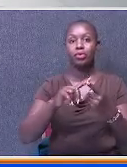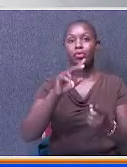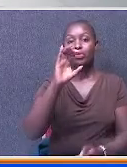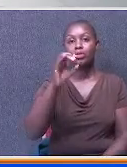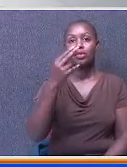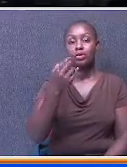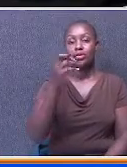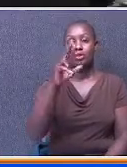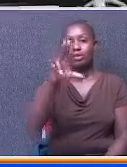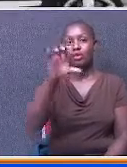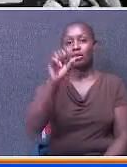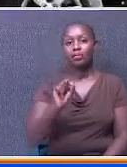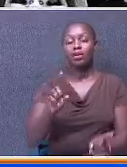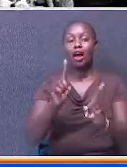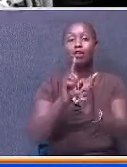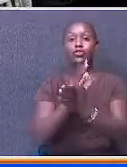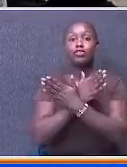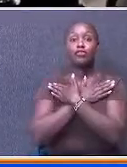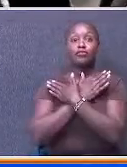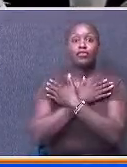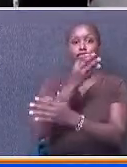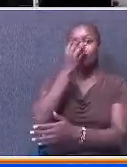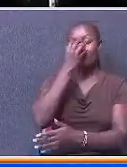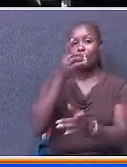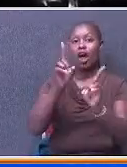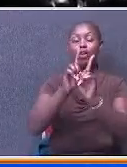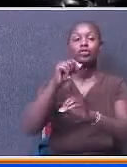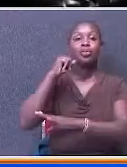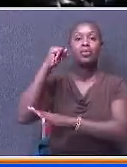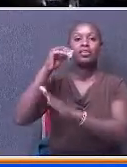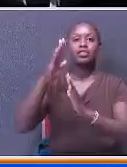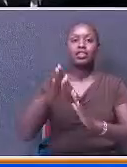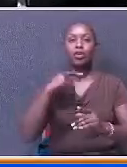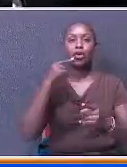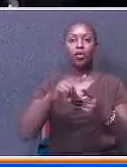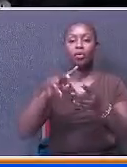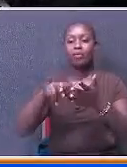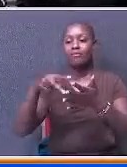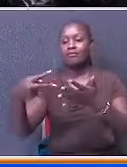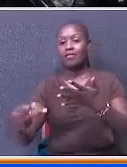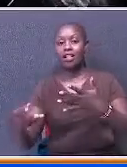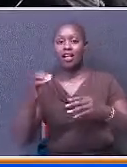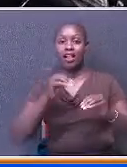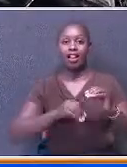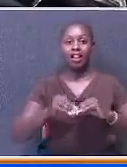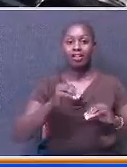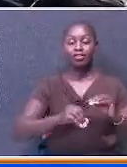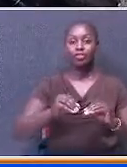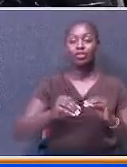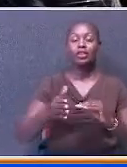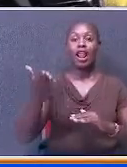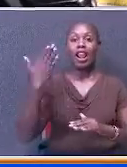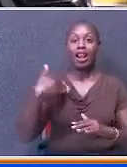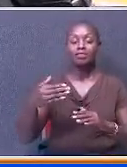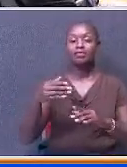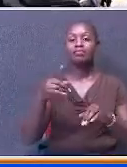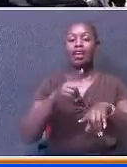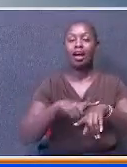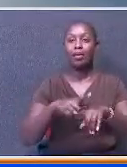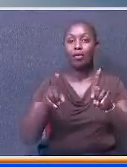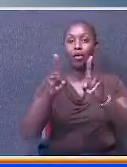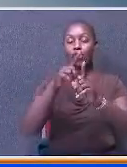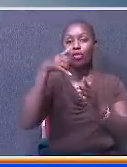Hinga. Wandani wa Rais Ruto pamoja na wanasiasa waliobwaga kwenye uchaguzi mkuu wa Agosti 9 pia wametajwa katika orodha